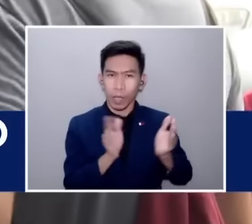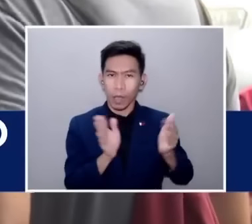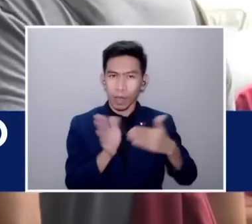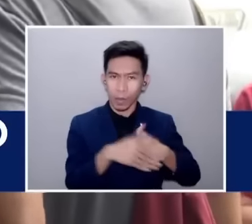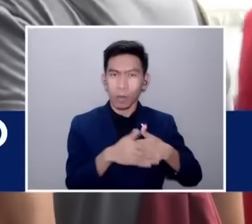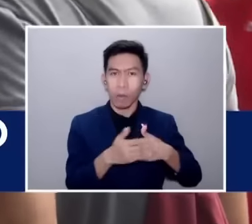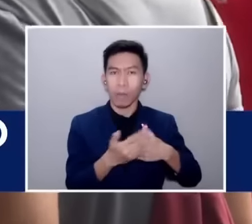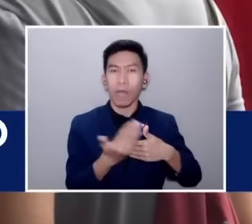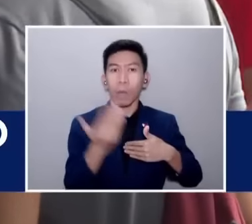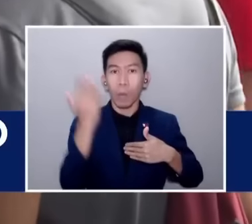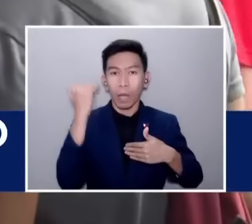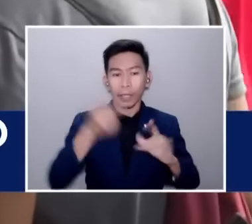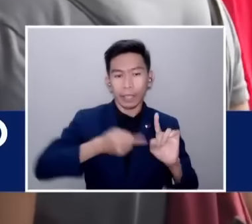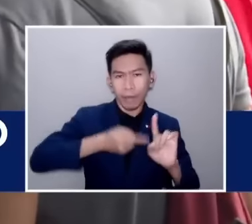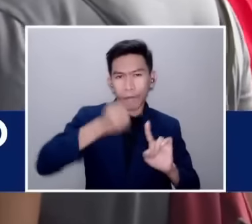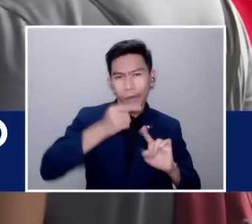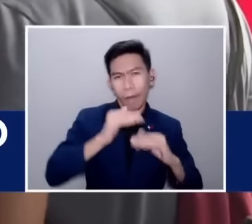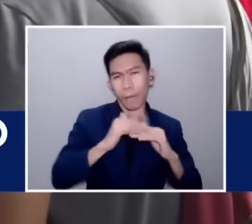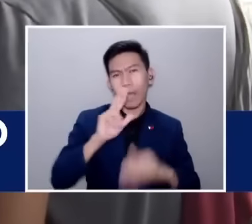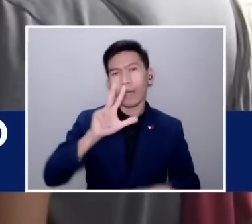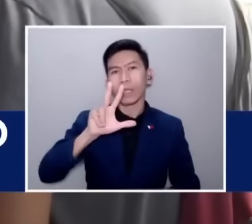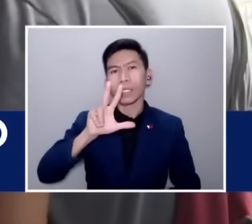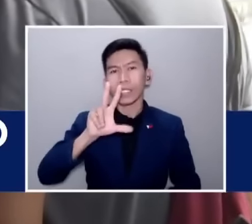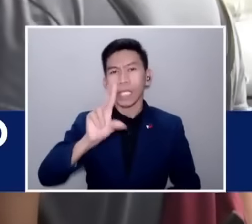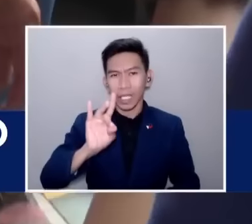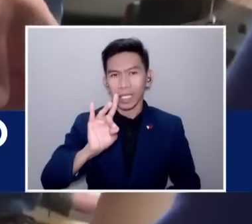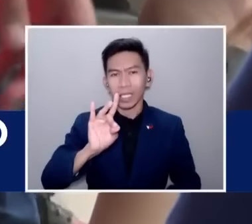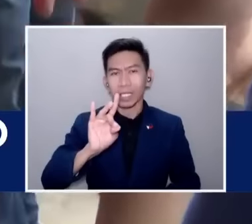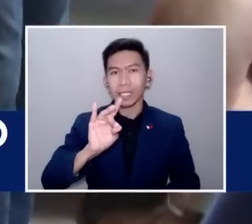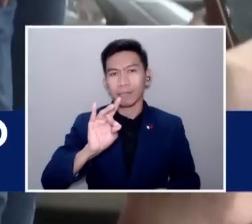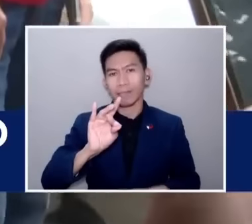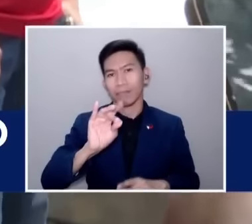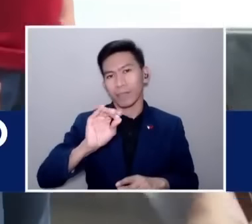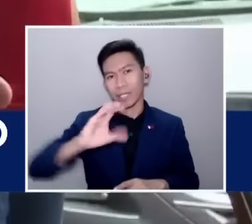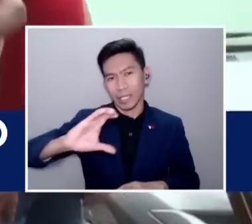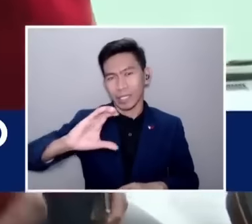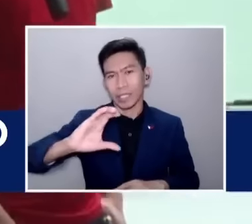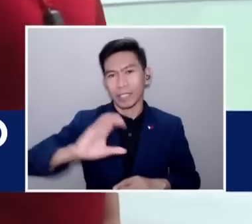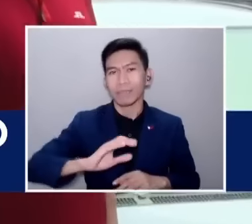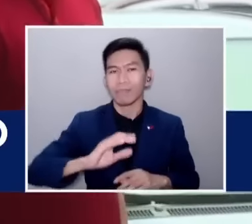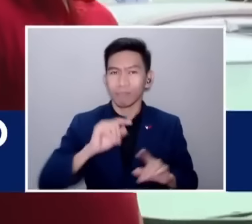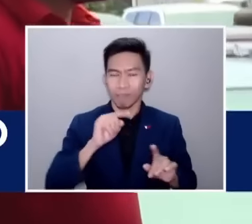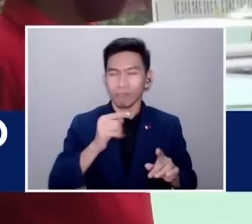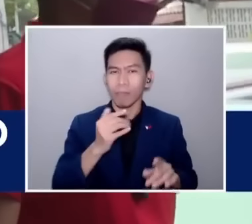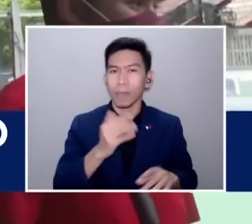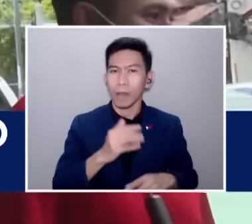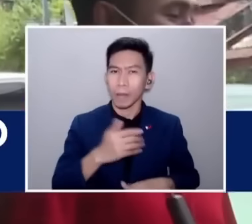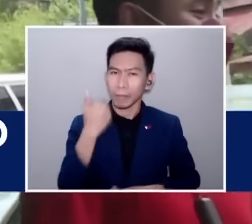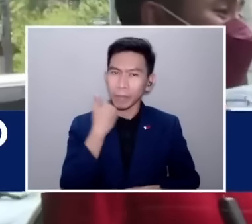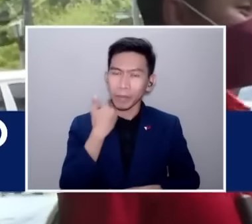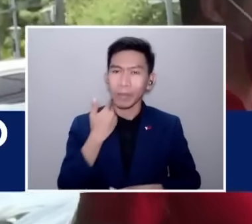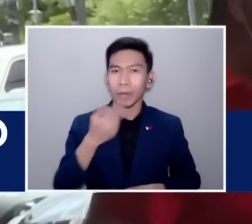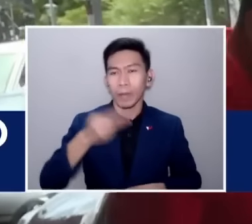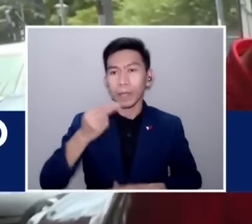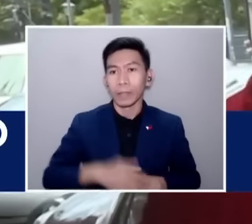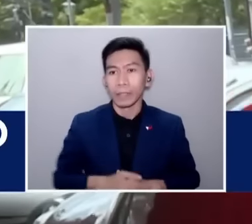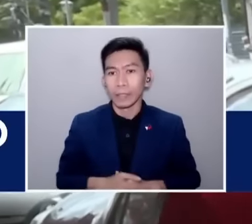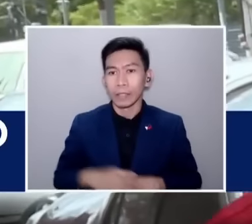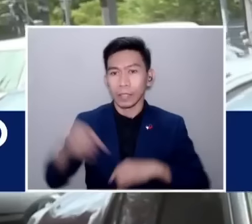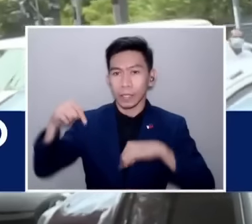body temperature na 38 degrees. Pero kung payapa, dito naman sa voting floor, kung papakita ko lang, sarado na